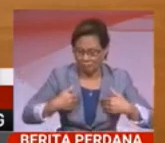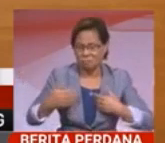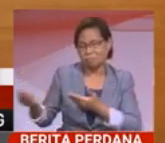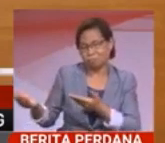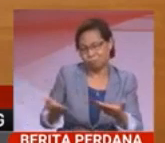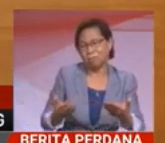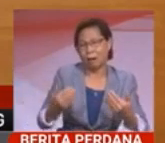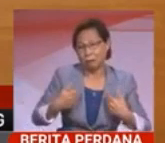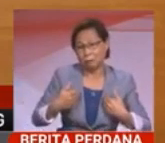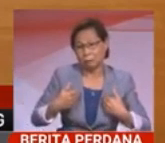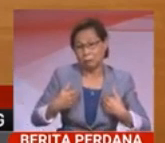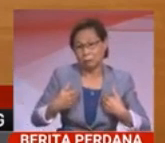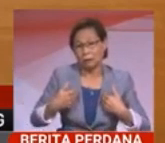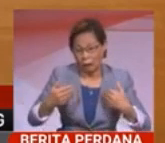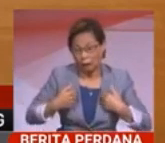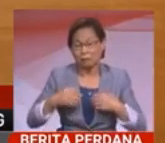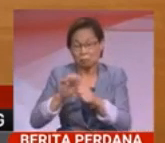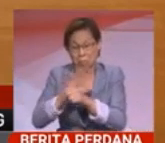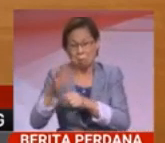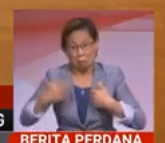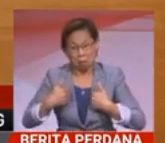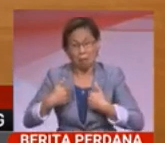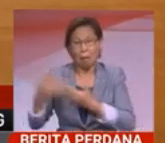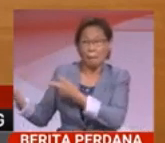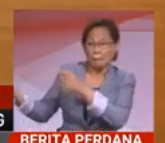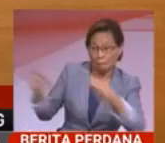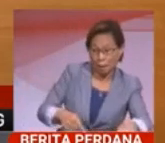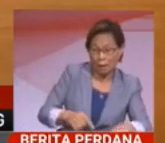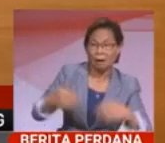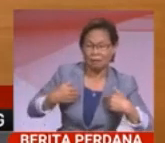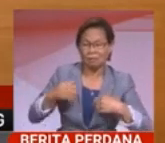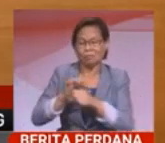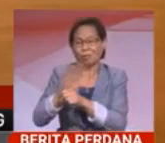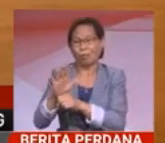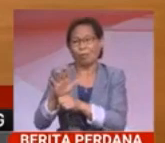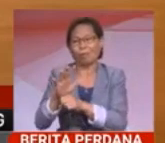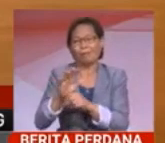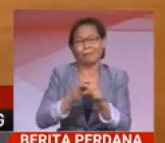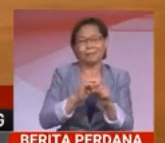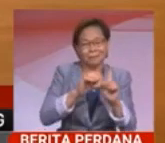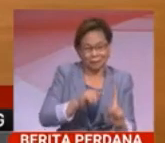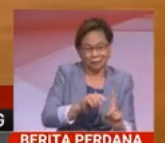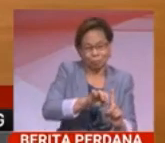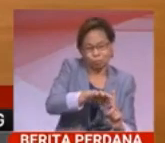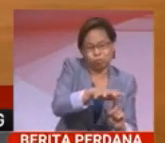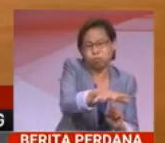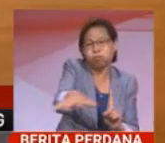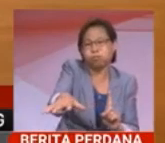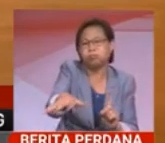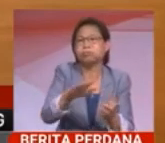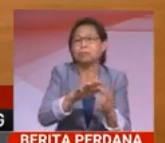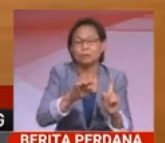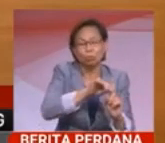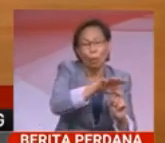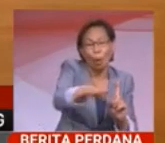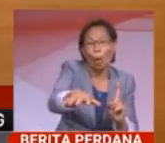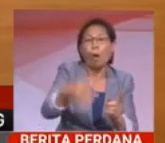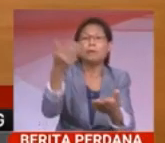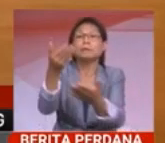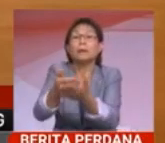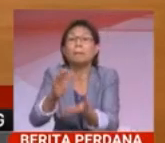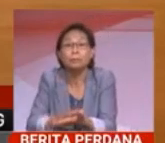membawa politik komik dan ininya merebak sehingga ke sekolah